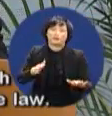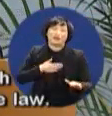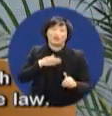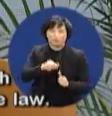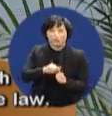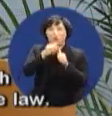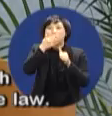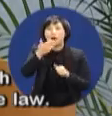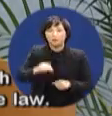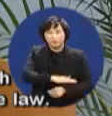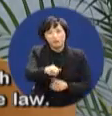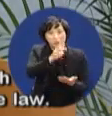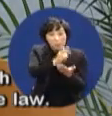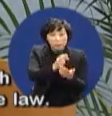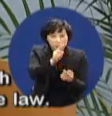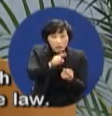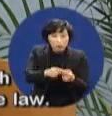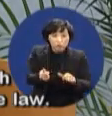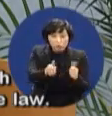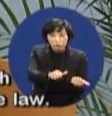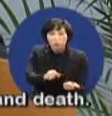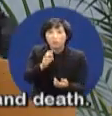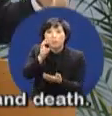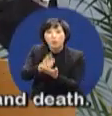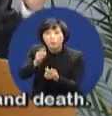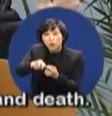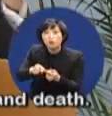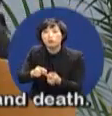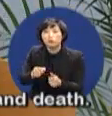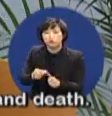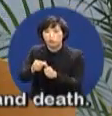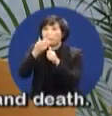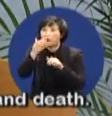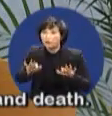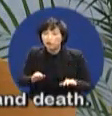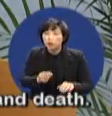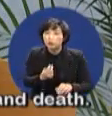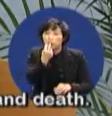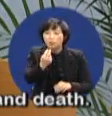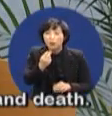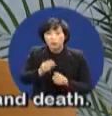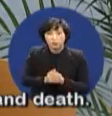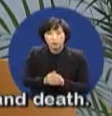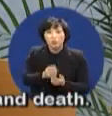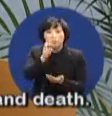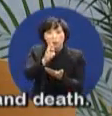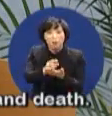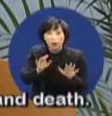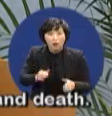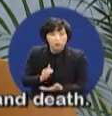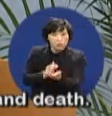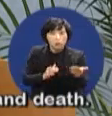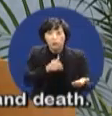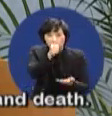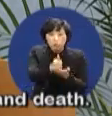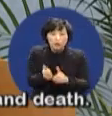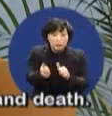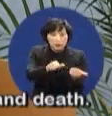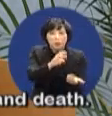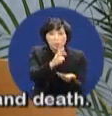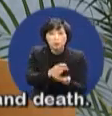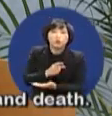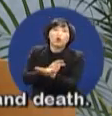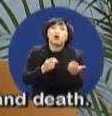우리는 법대로 죽고 법대로 산다는 사실, 이것이 성령의 생명의 법이 죄와 사망의 법에서